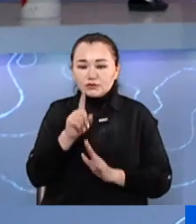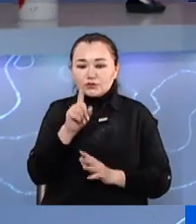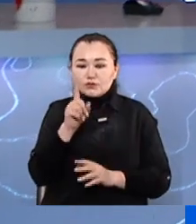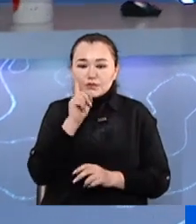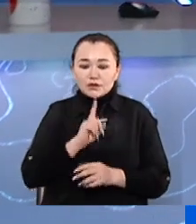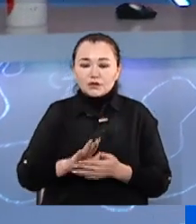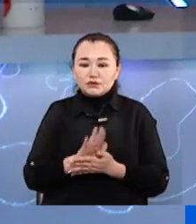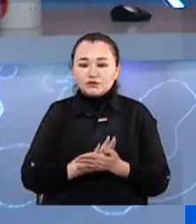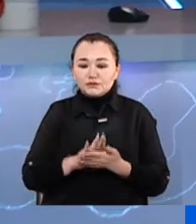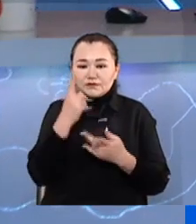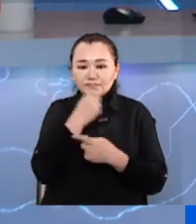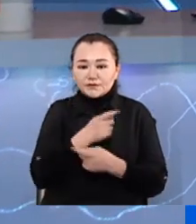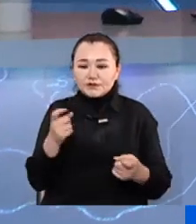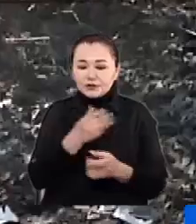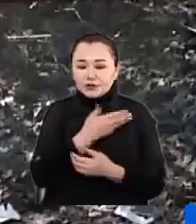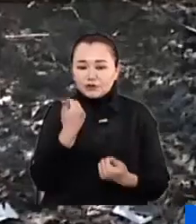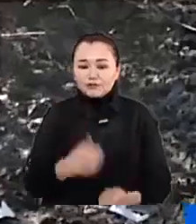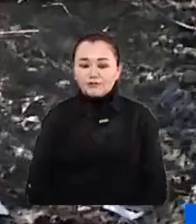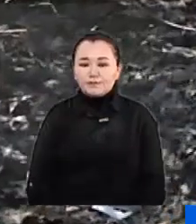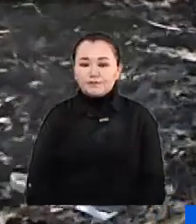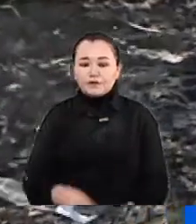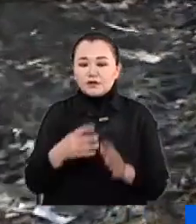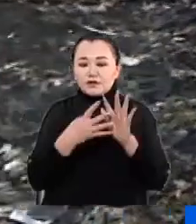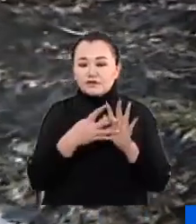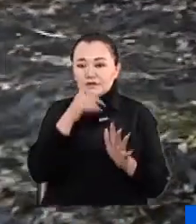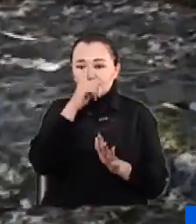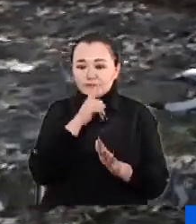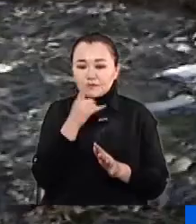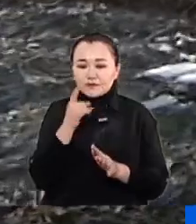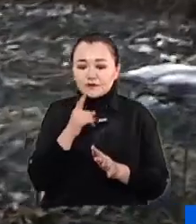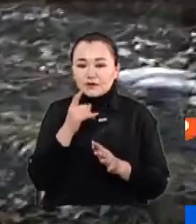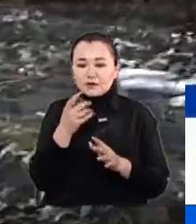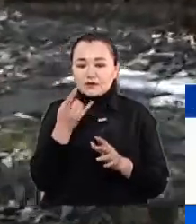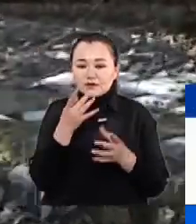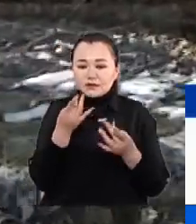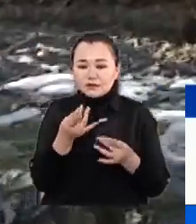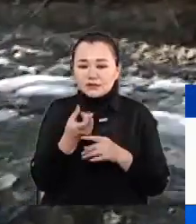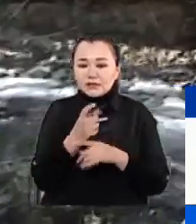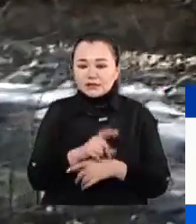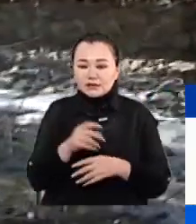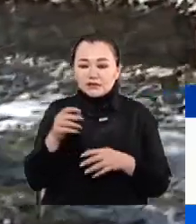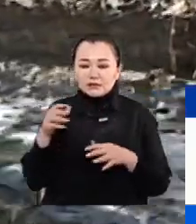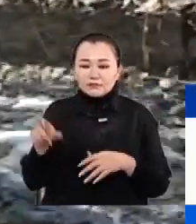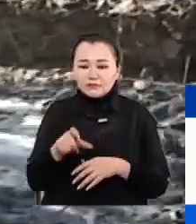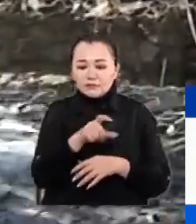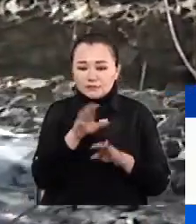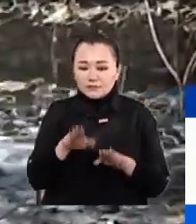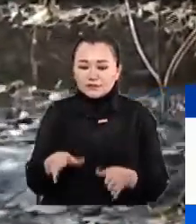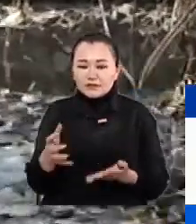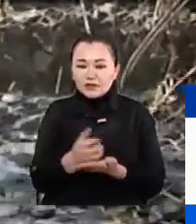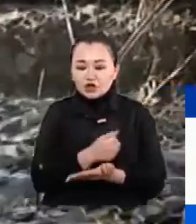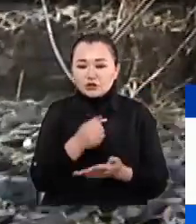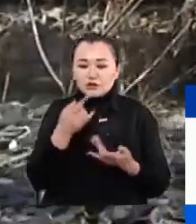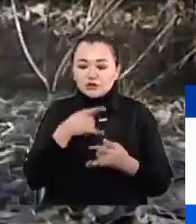әзірге ешқандай ақпарат жоқ. 9 айлық шақалақтың өлі денесін тұрғындар дәл осы өзен жағасынан тауып алған. Кімнің